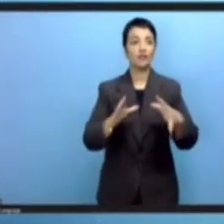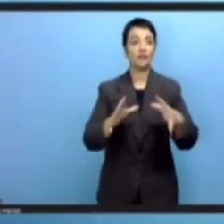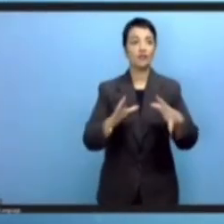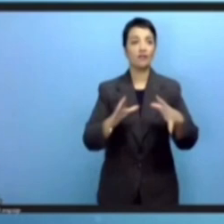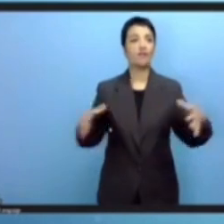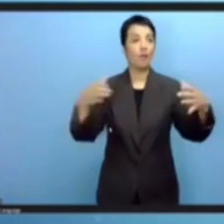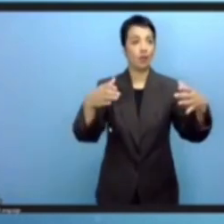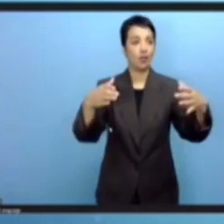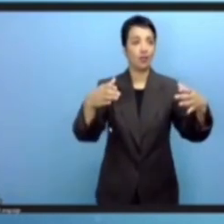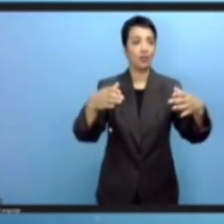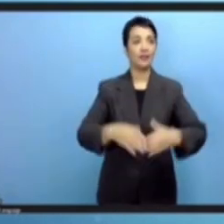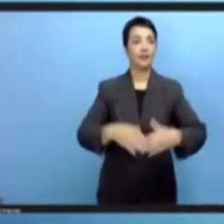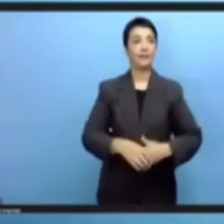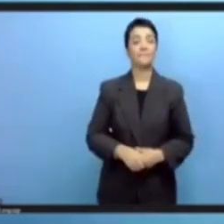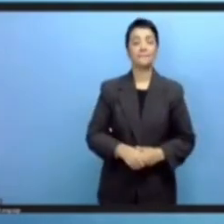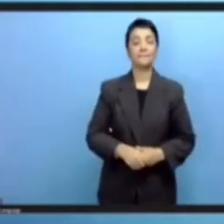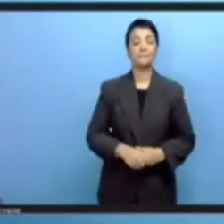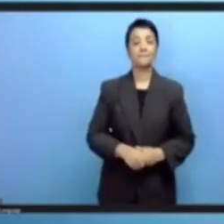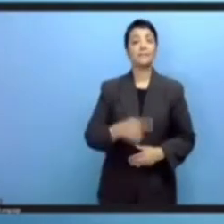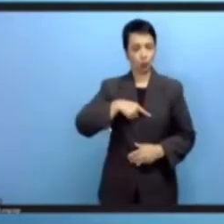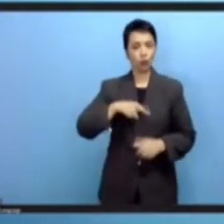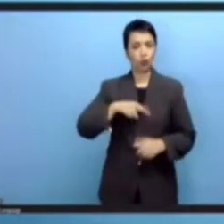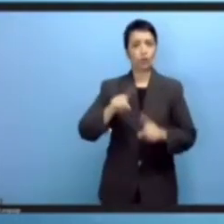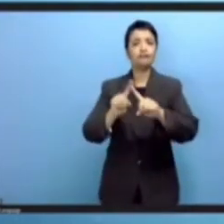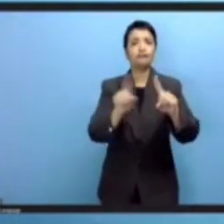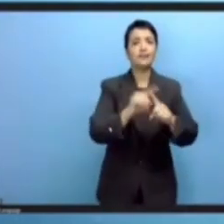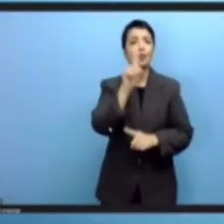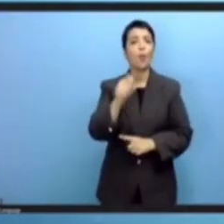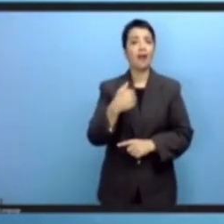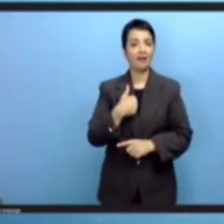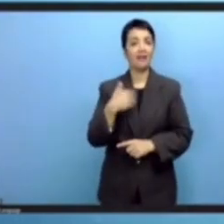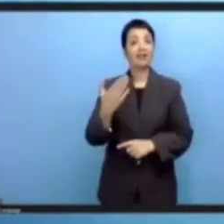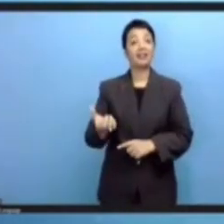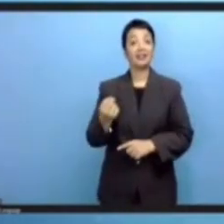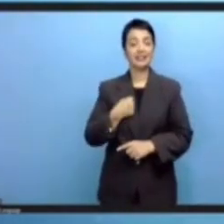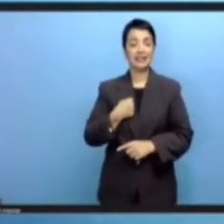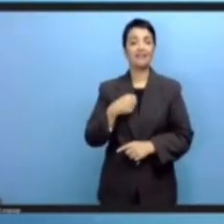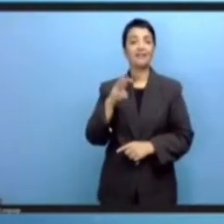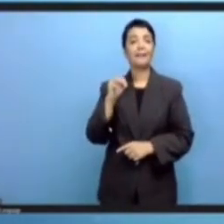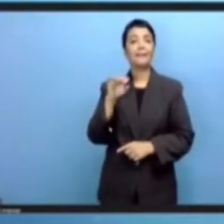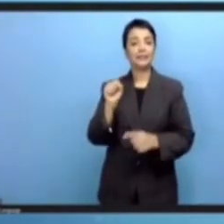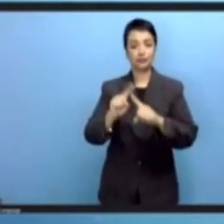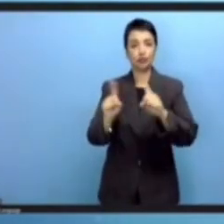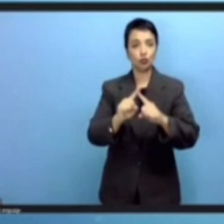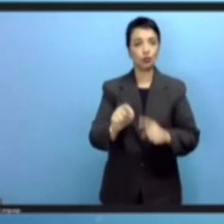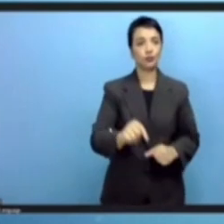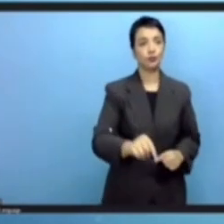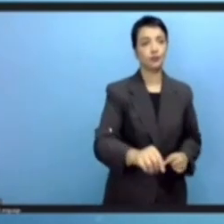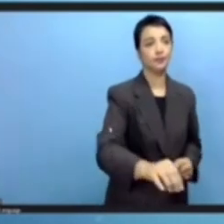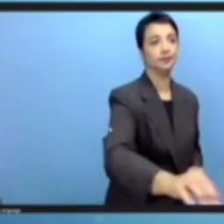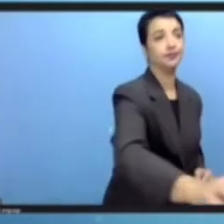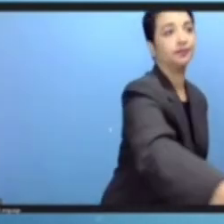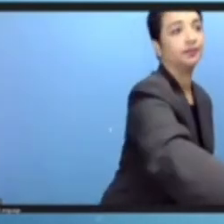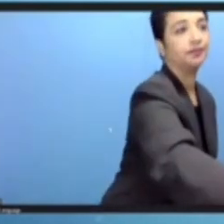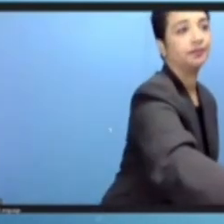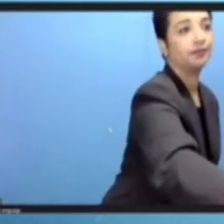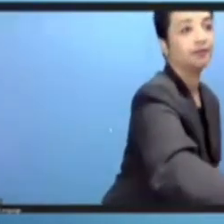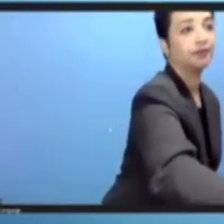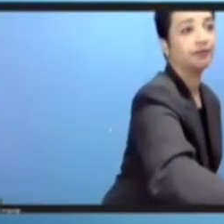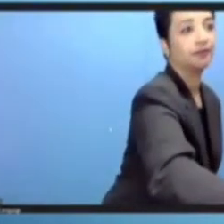d'un avenir digital ouvert, sécurisé. Il y a beaucoup d'abus aujourd'hui encore. Il y a